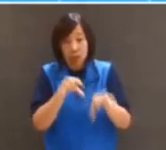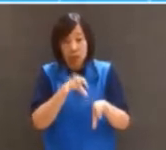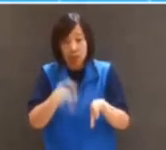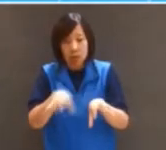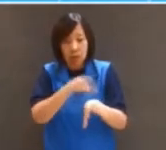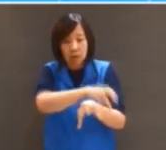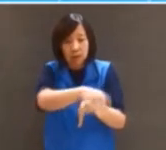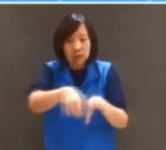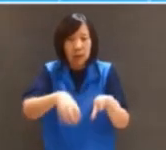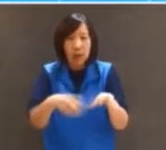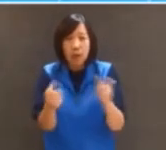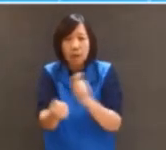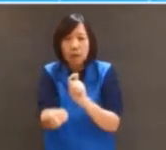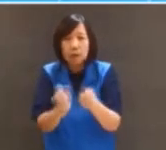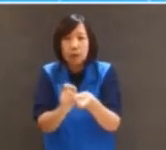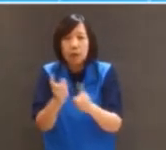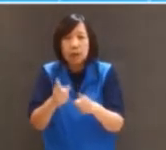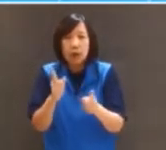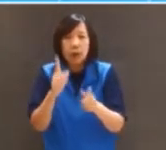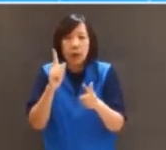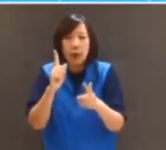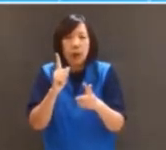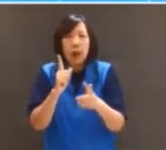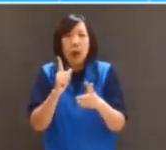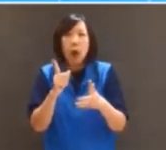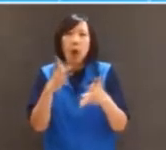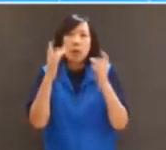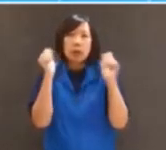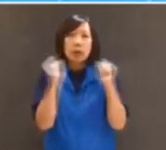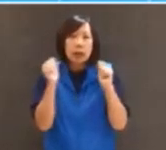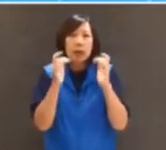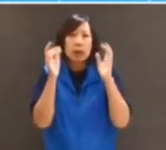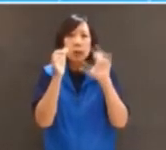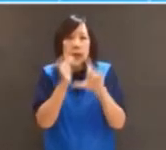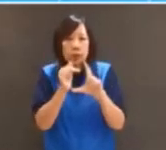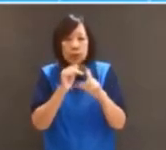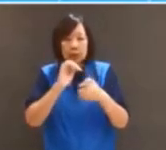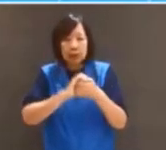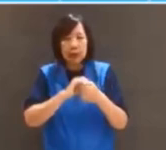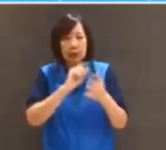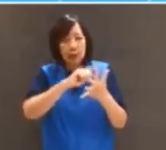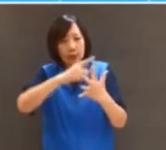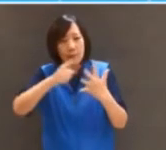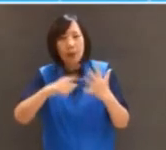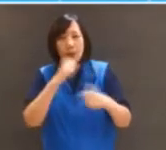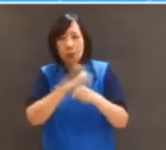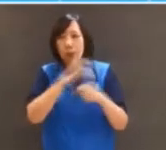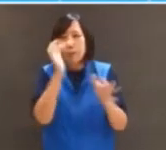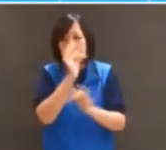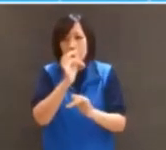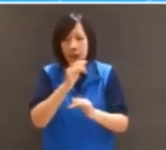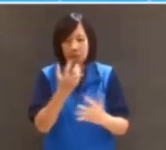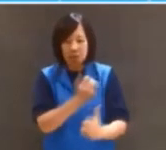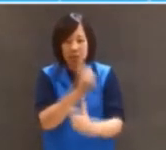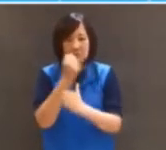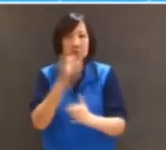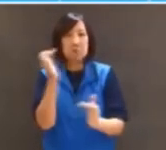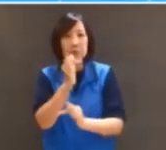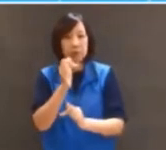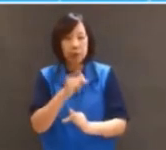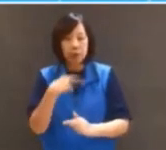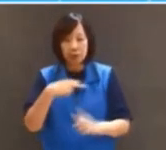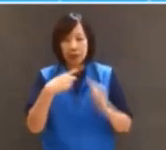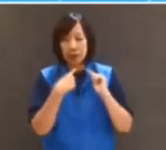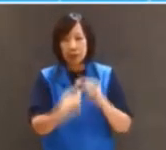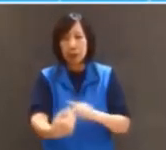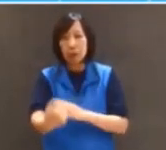较轻微的疫区一定要逐一逐一的把它做好完整的掌控，所以我们要继续努力。